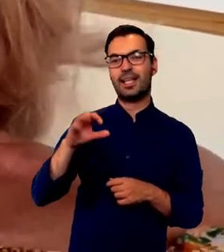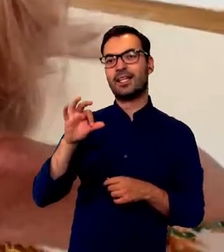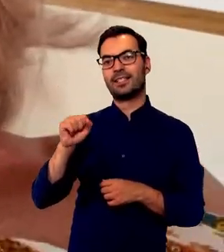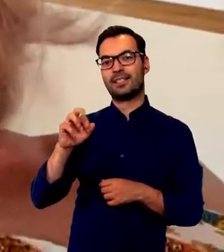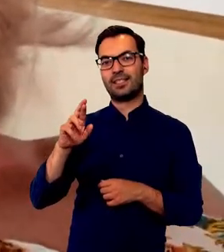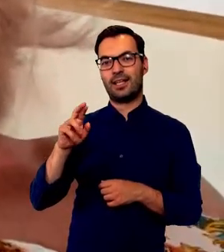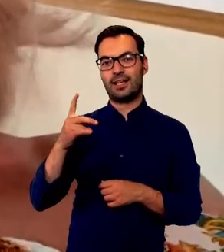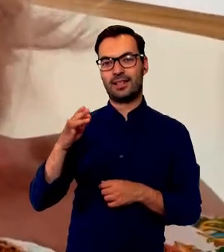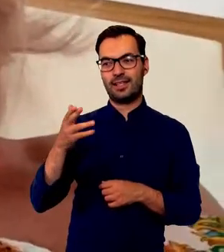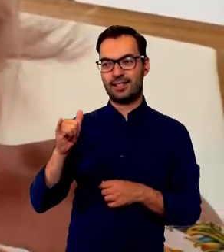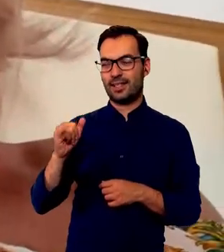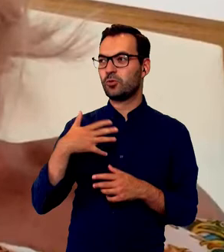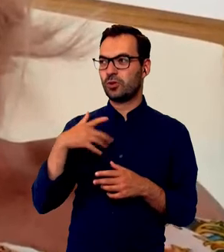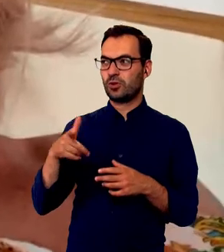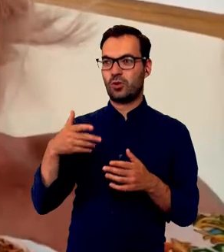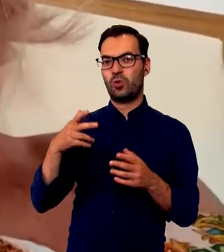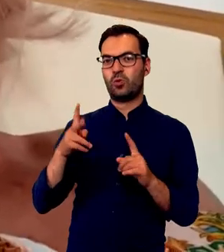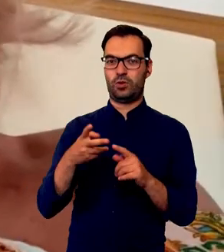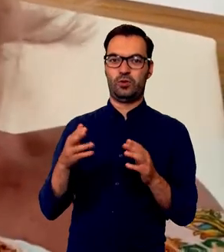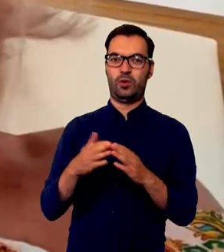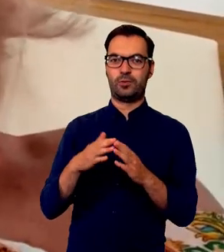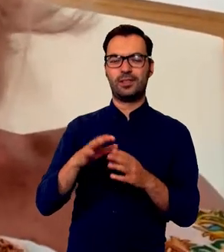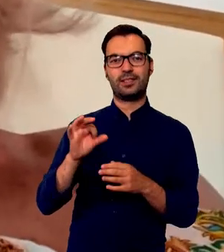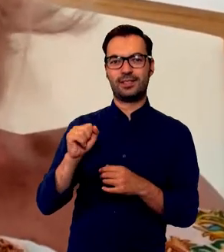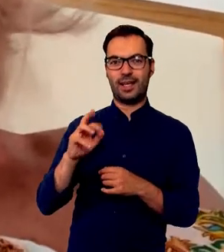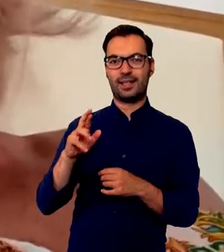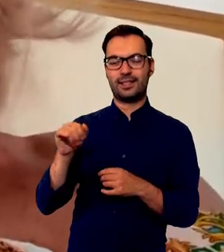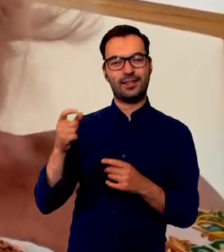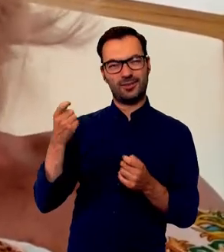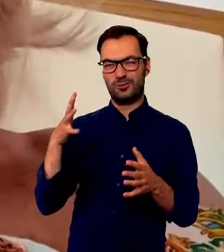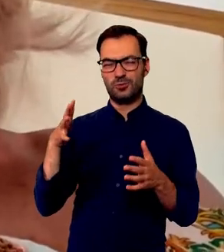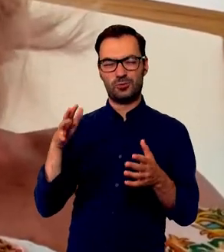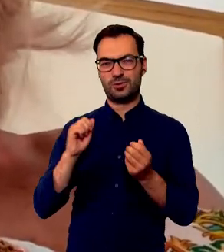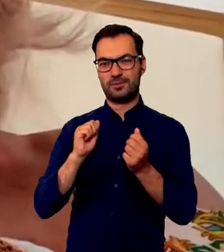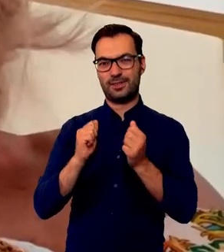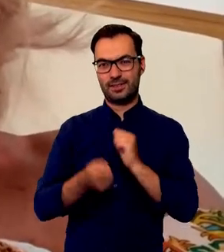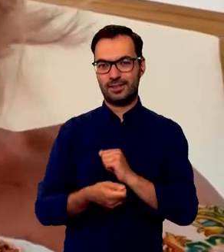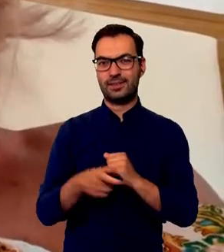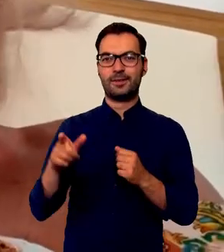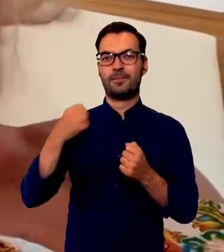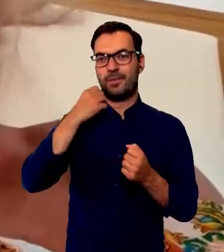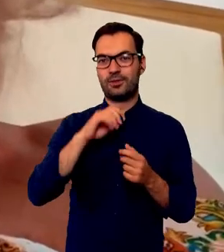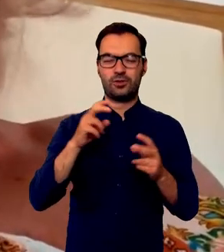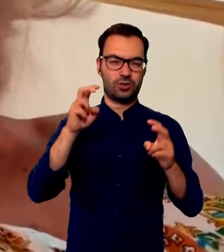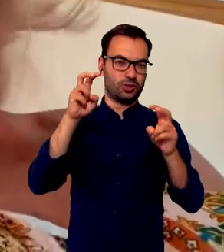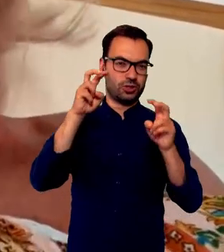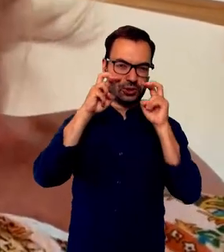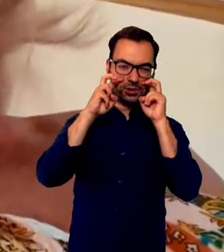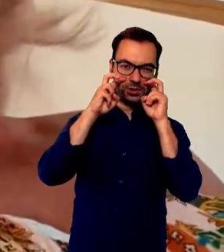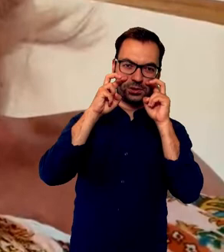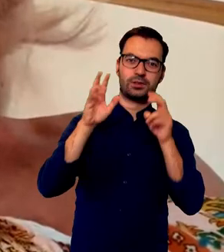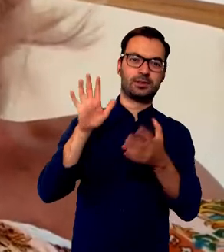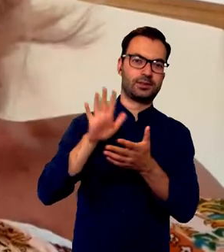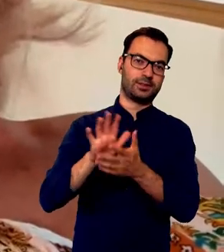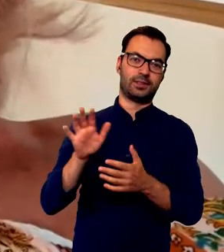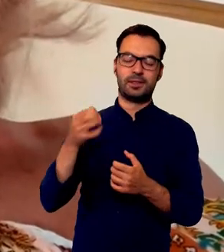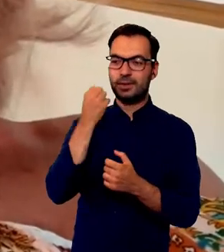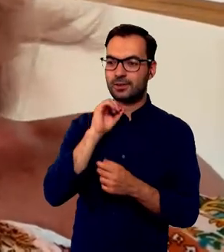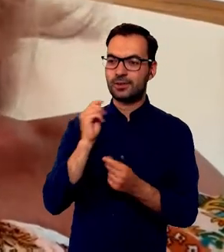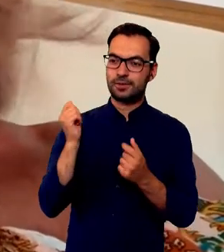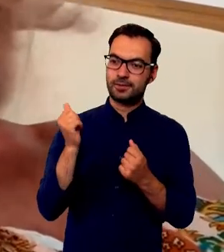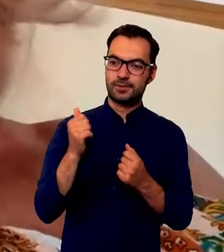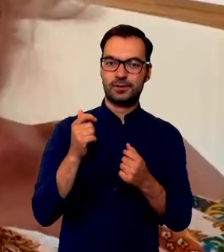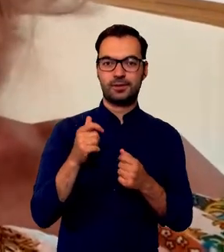drugie. Uważałam Sardynię za taką, ale Sardynia się bardzo zmieniła. Sardynia jest taka bardzo luksusowa. Sardynia jest taka